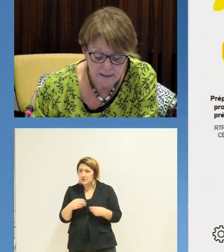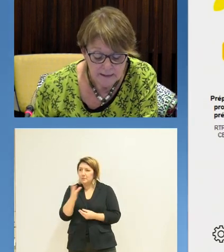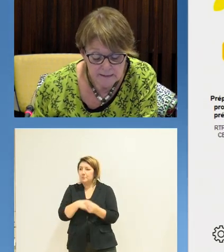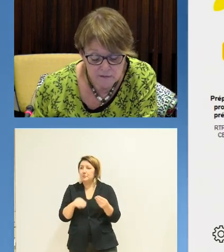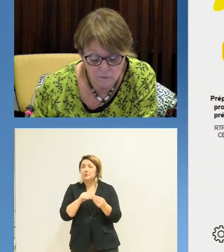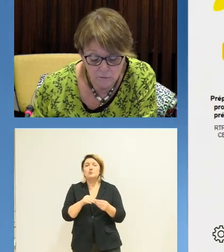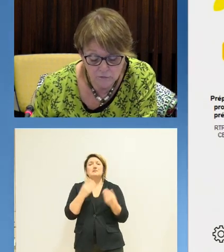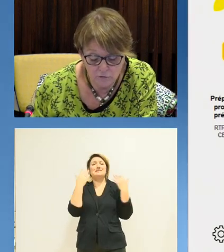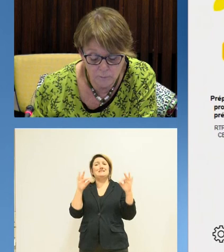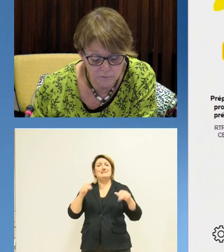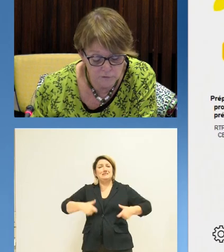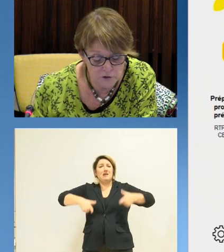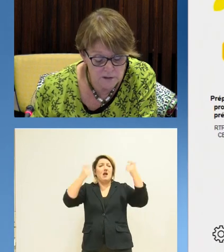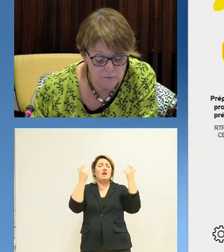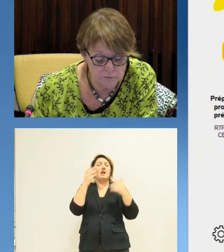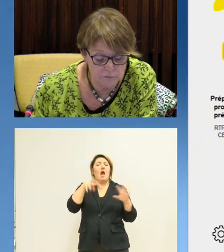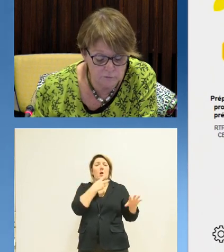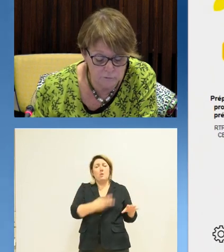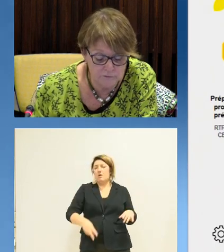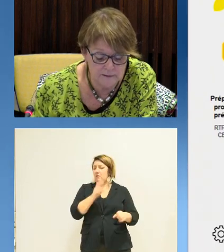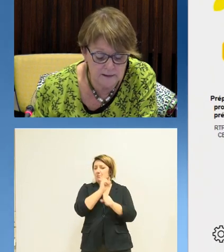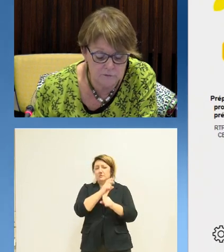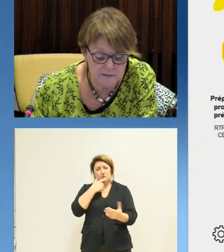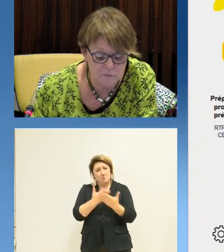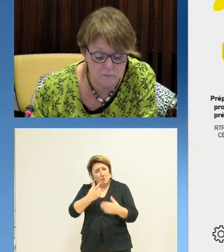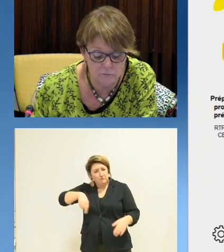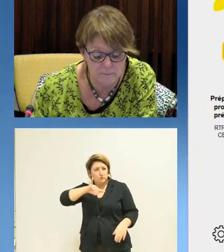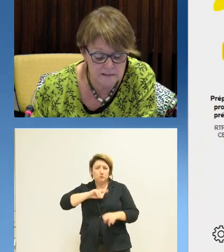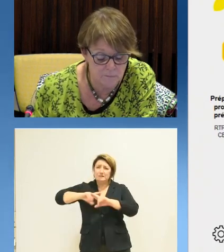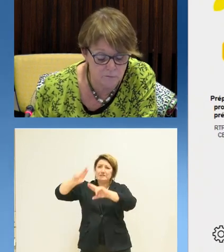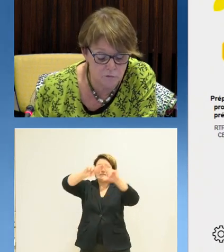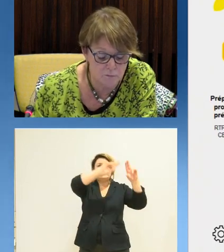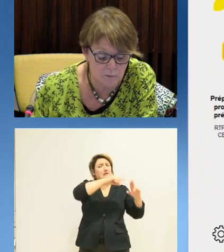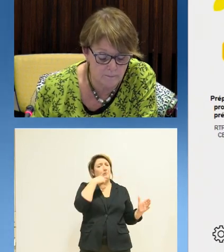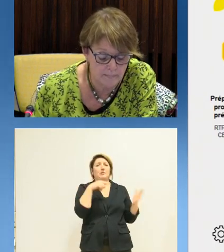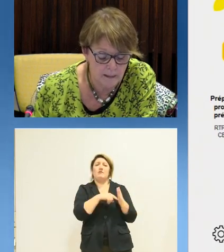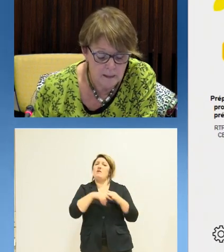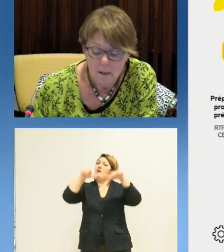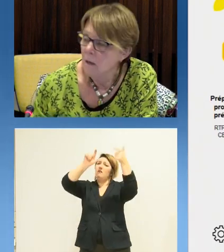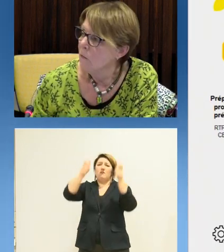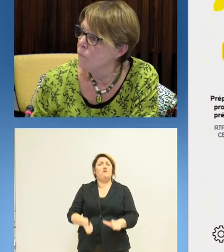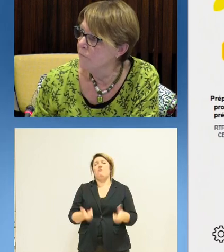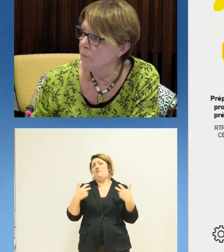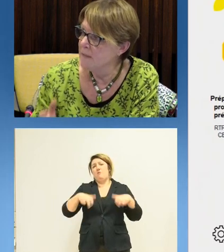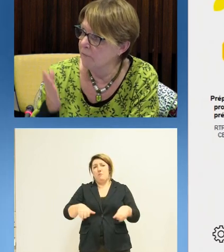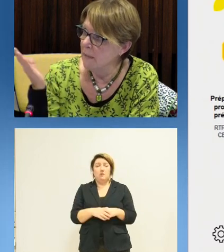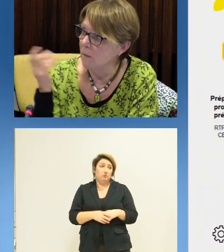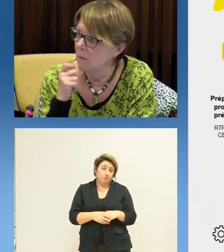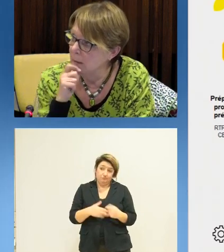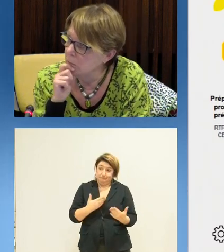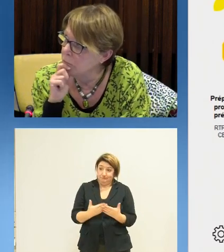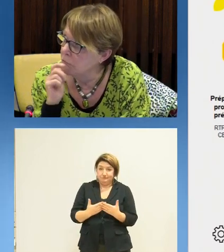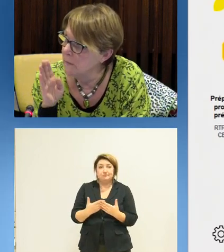l'arlequin qui sont autant de preuves tangibles de notre volonté des rénovations du maximum de logements vous pouvez observer